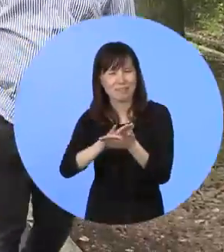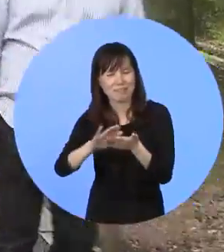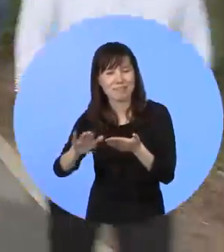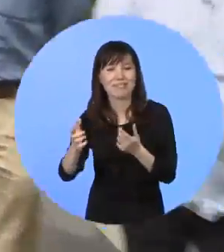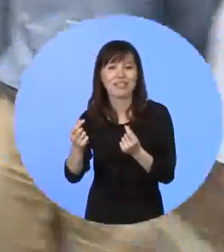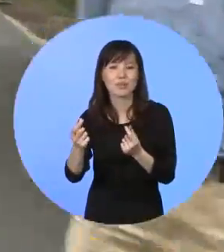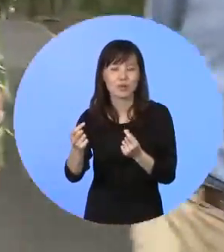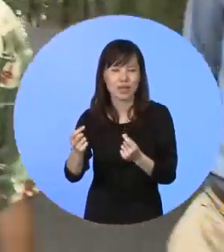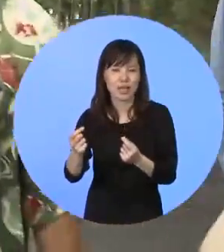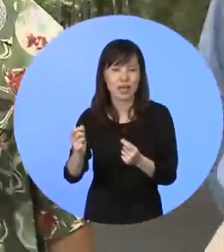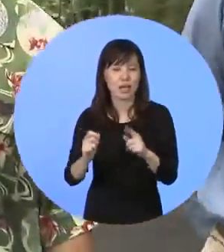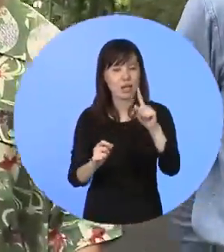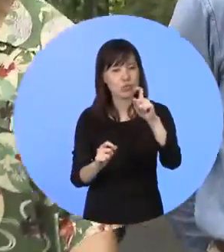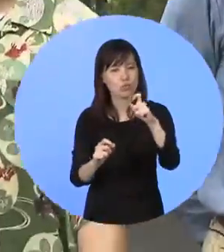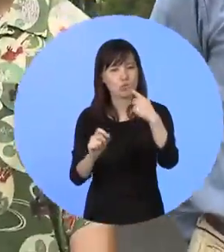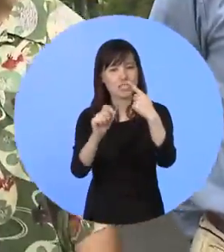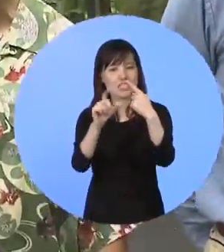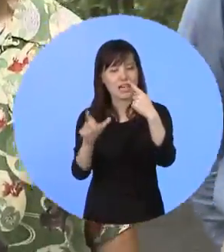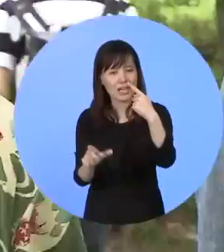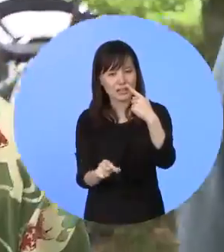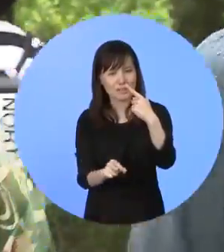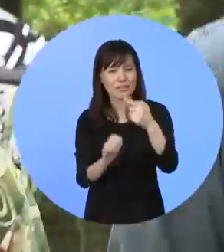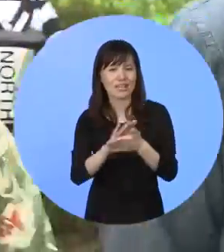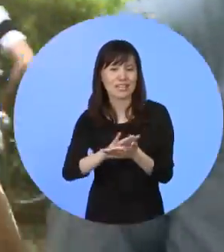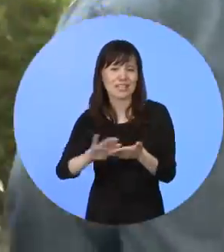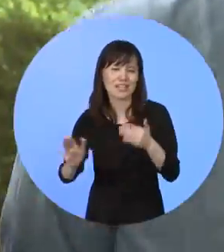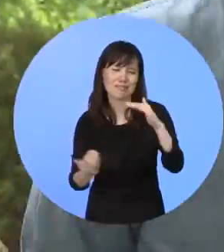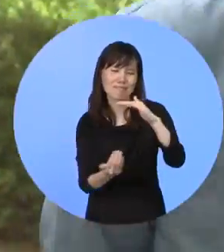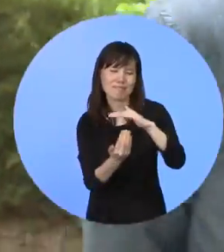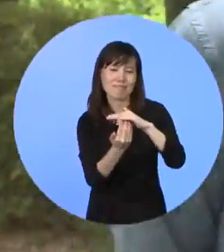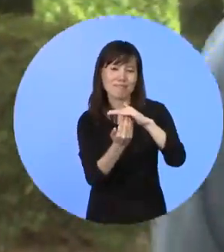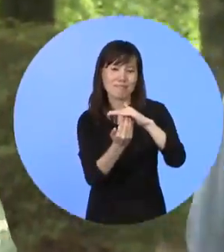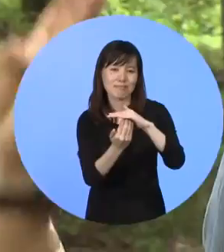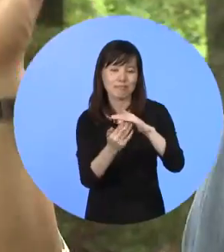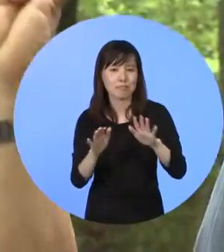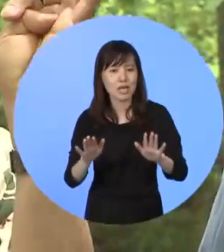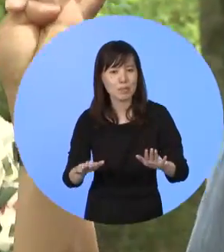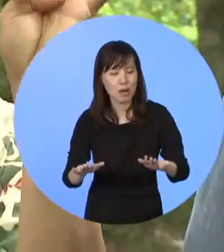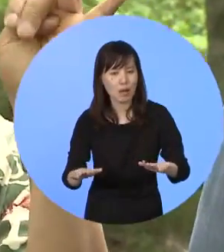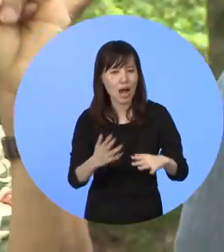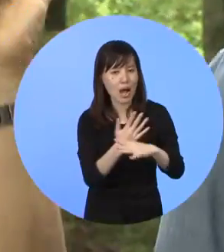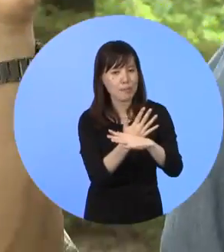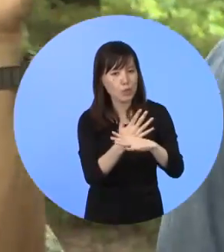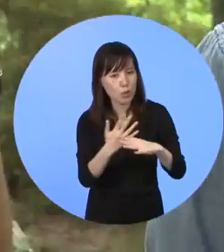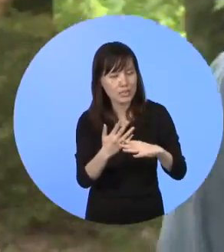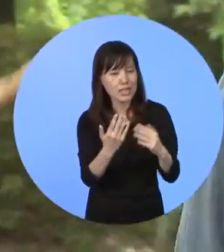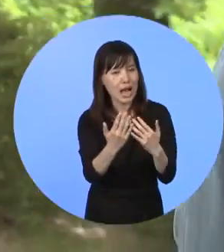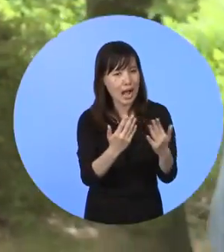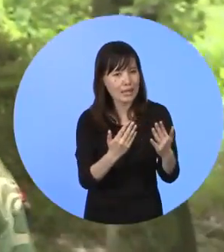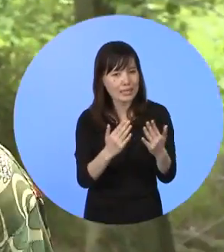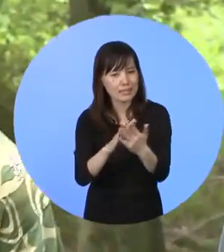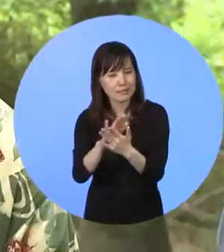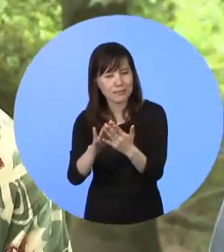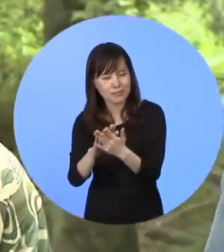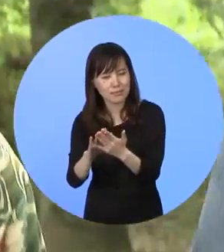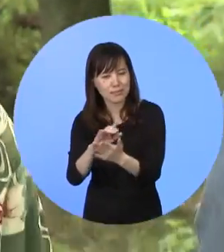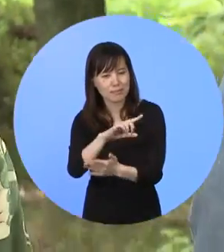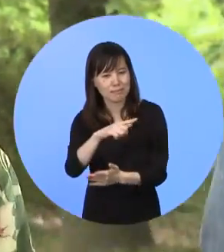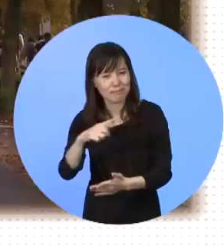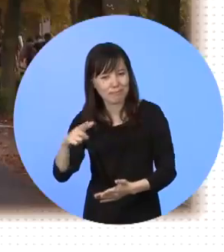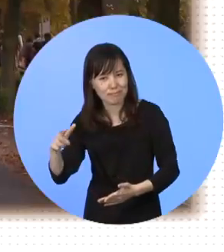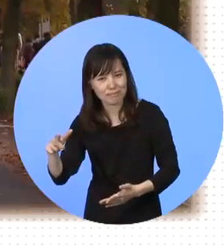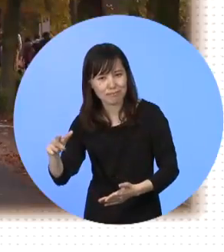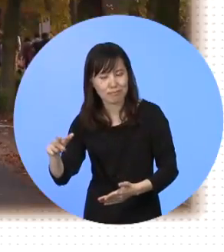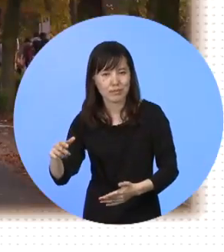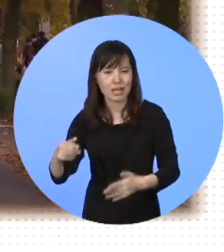ここ。 11月ぐらいが一番綺麗ですね。今は濃い緑、明るい緑、中くらいの緑の3つしかないですけど、は